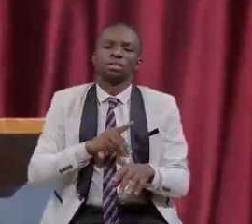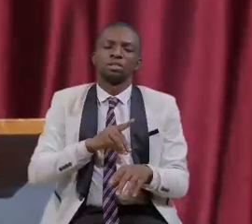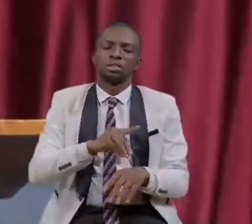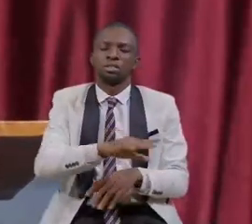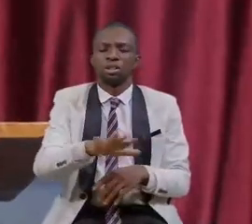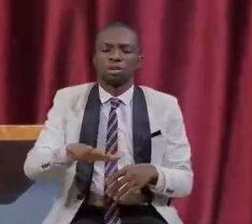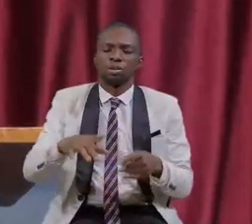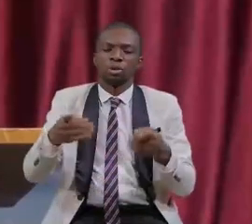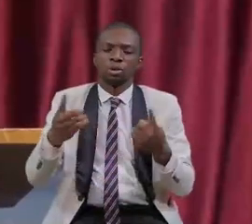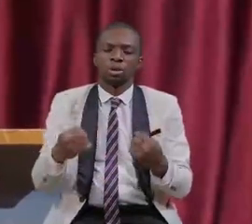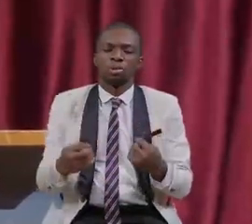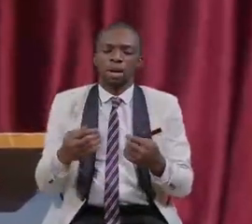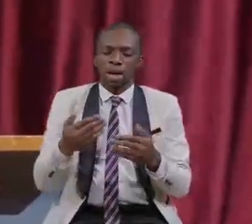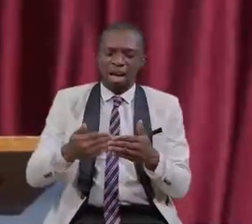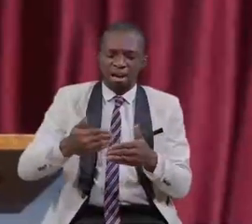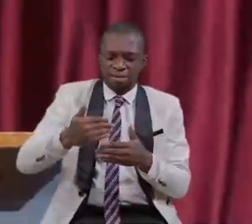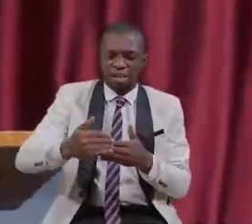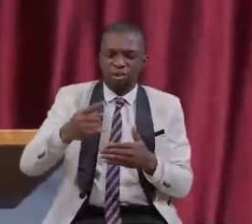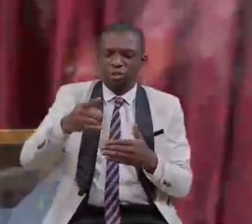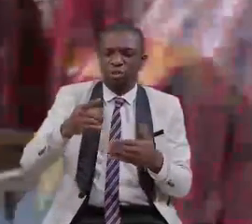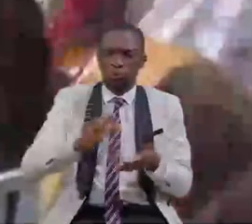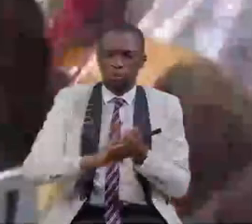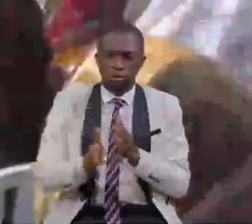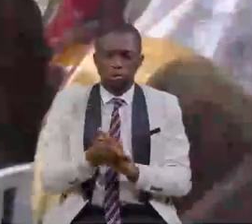que vous êtes sauvés, nés de nouveau,